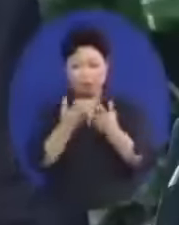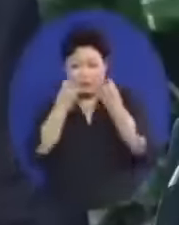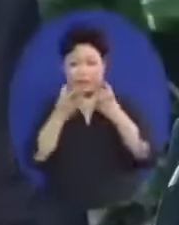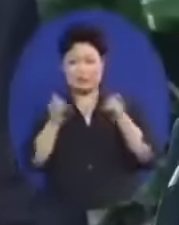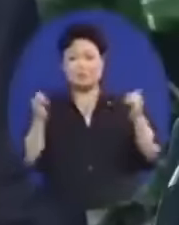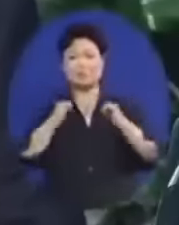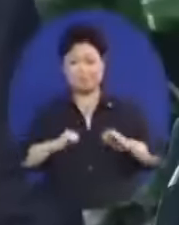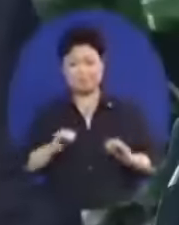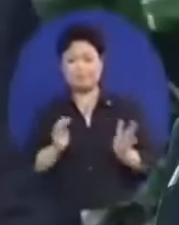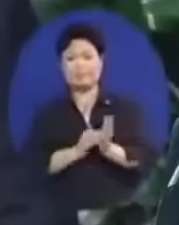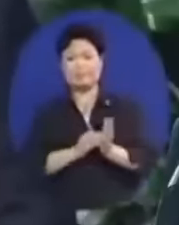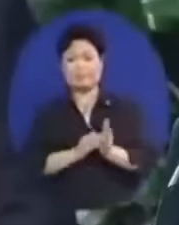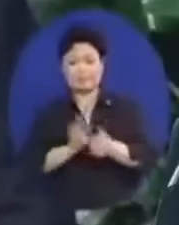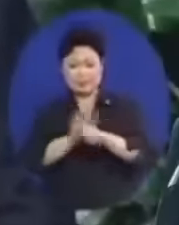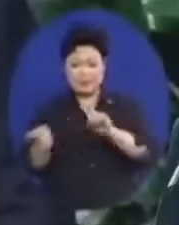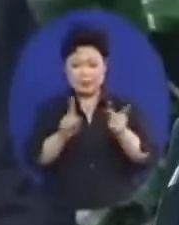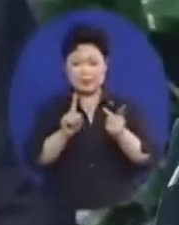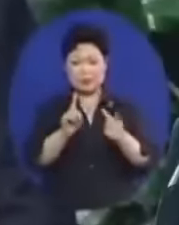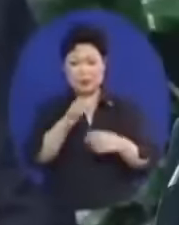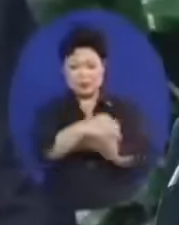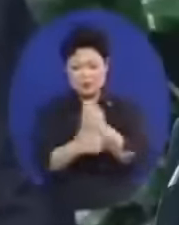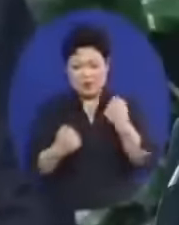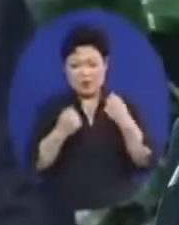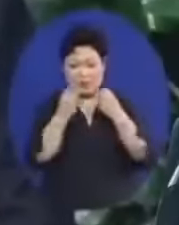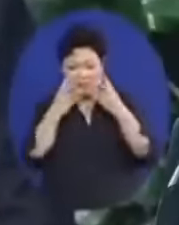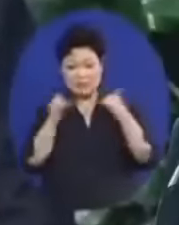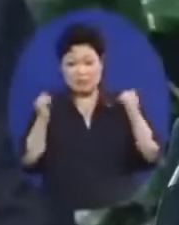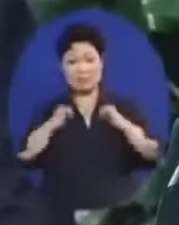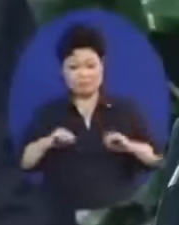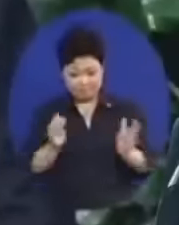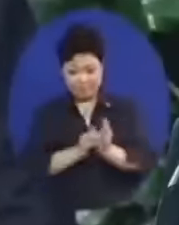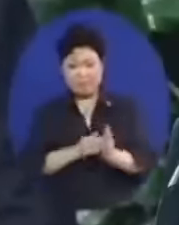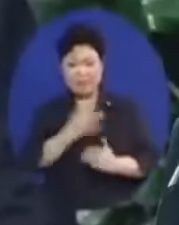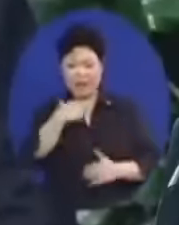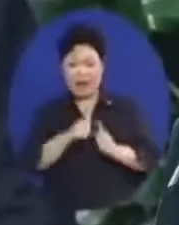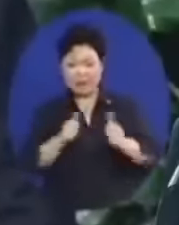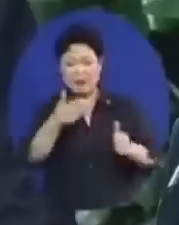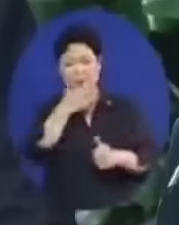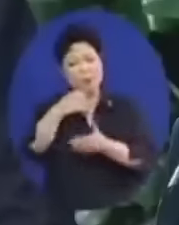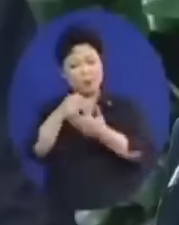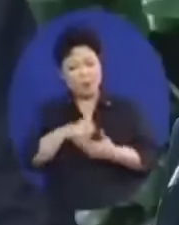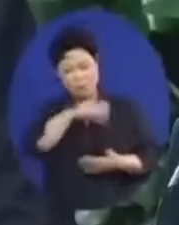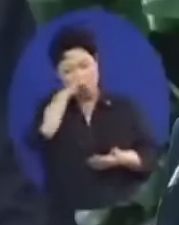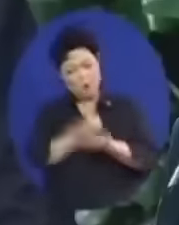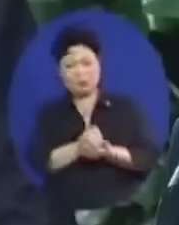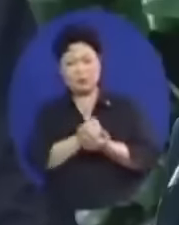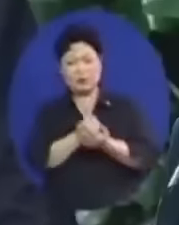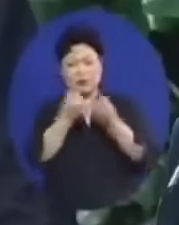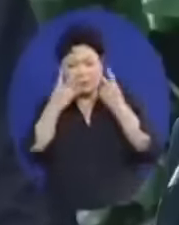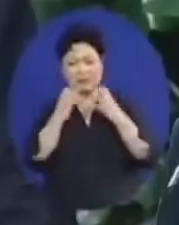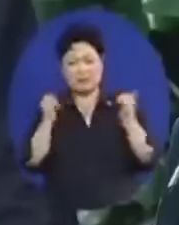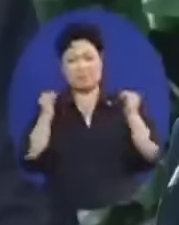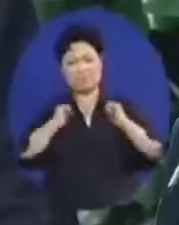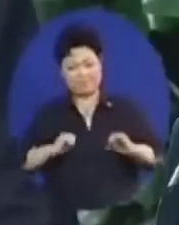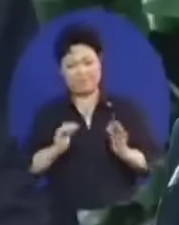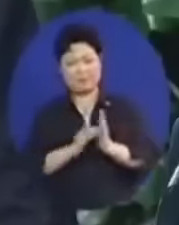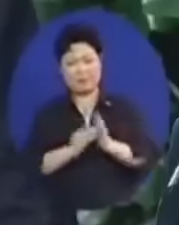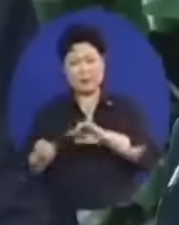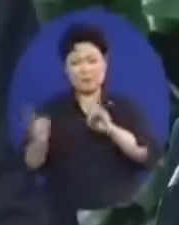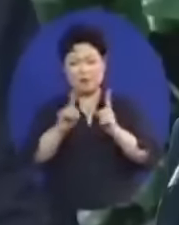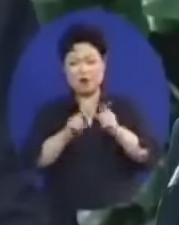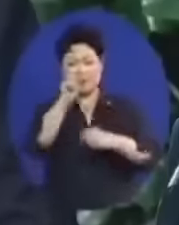사람을 입었습니다. 치료받고 건강한 새 사람을 입었습니다. 아브라함의 복을 받고 형통한 새 사람을 입었습니다.